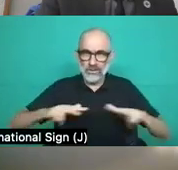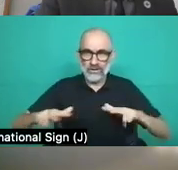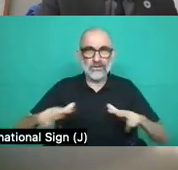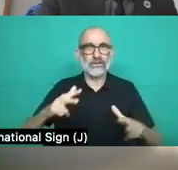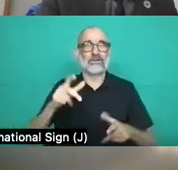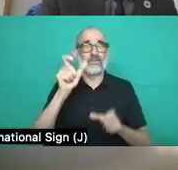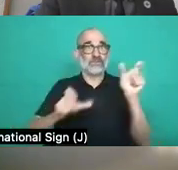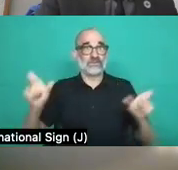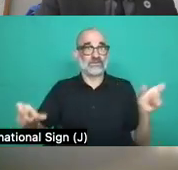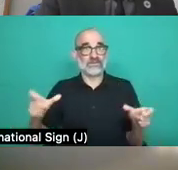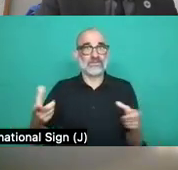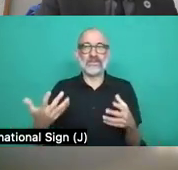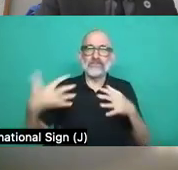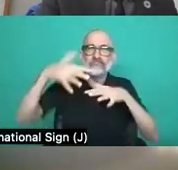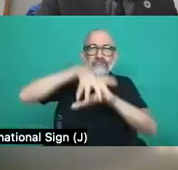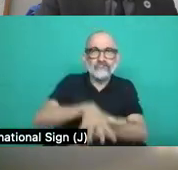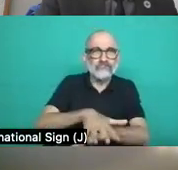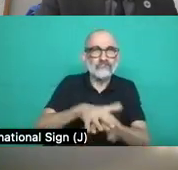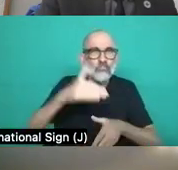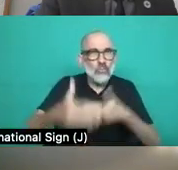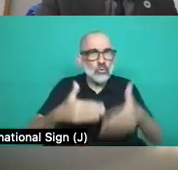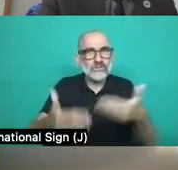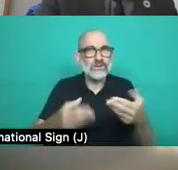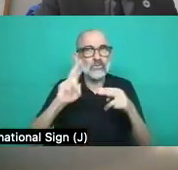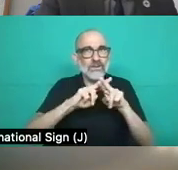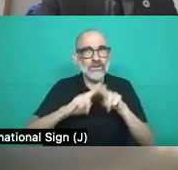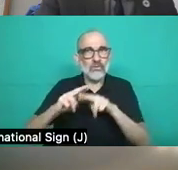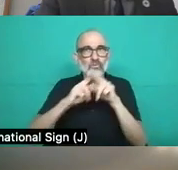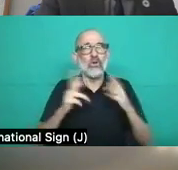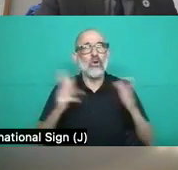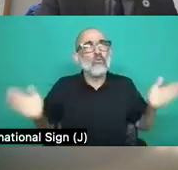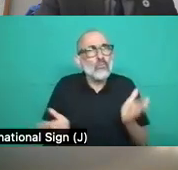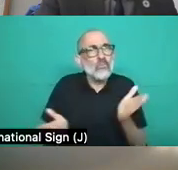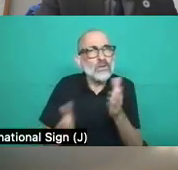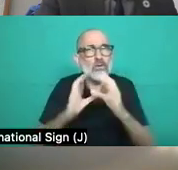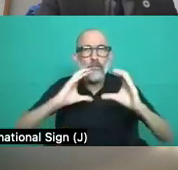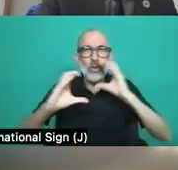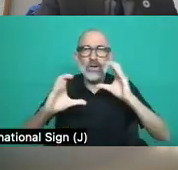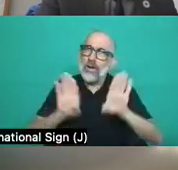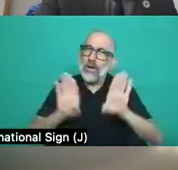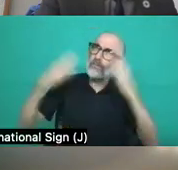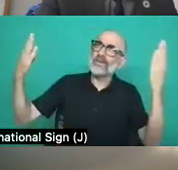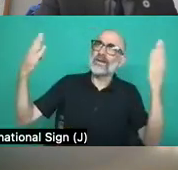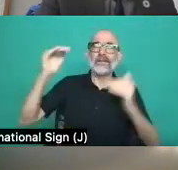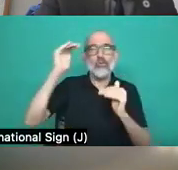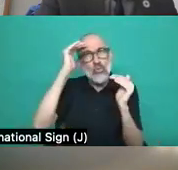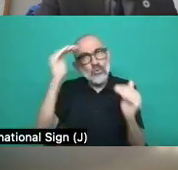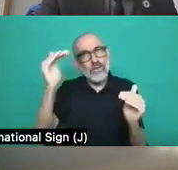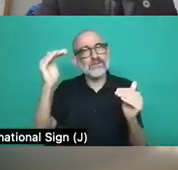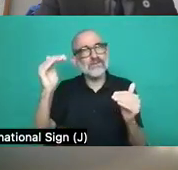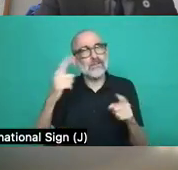ouverte, honnête. Cela est essentiel pour aboutir à des diagnostics sûrs et précis. Nous jouons tous un